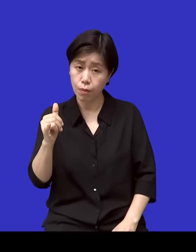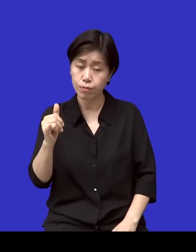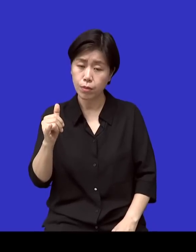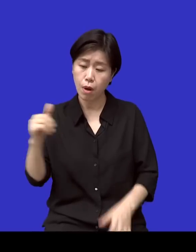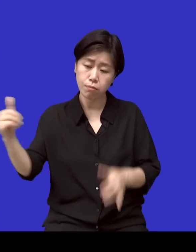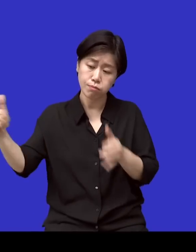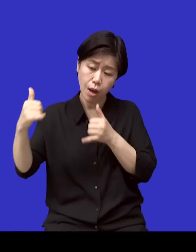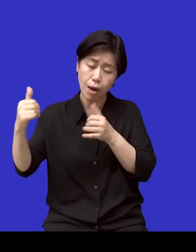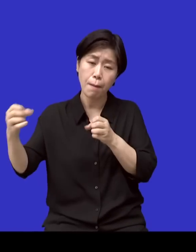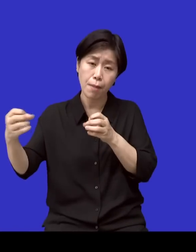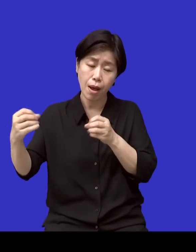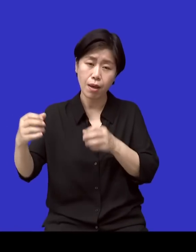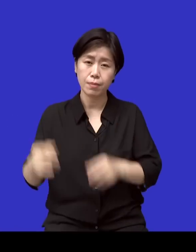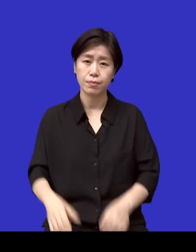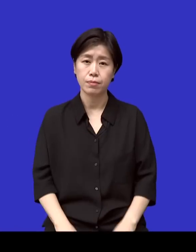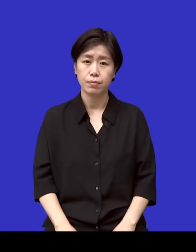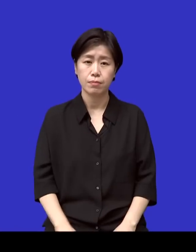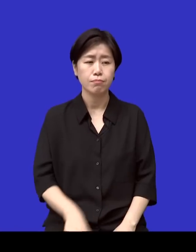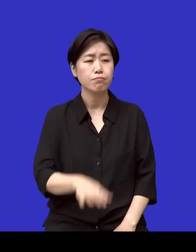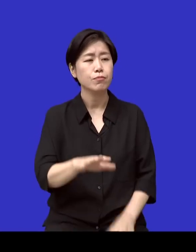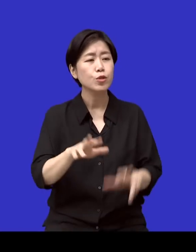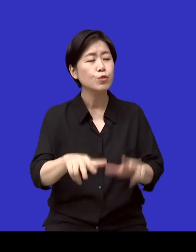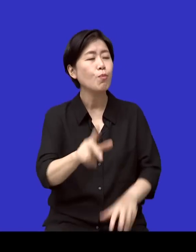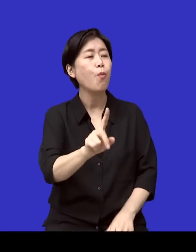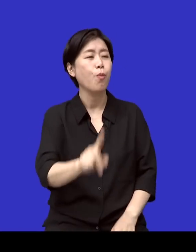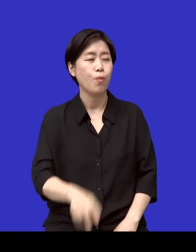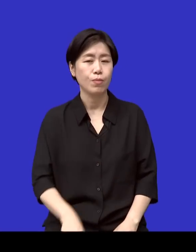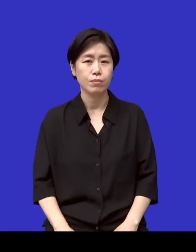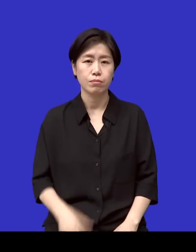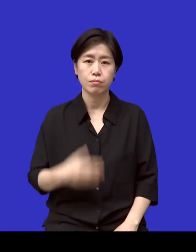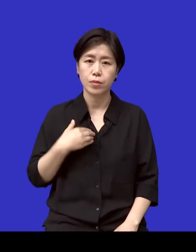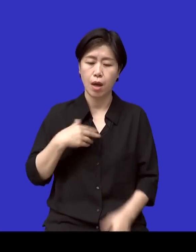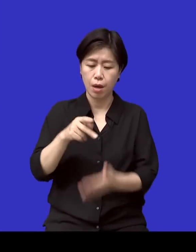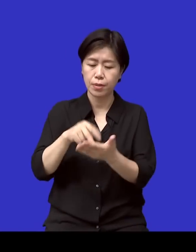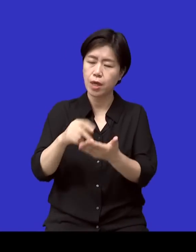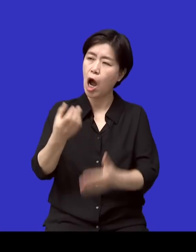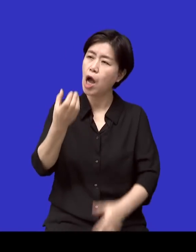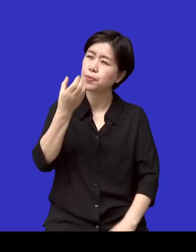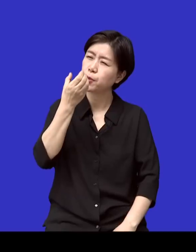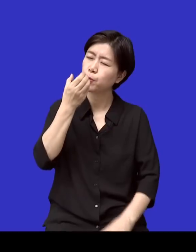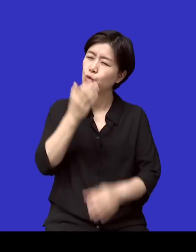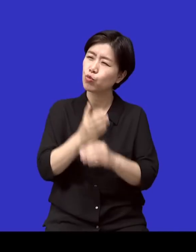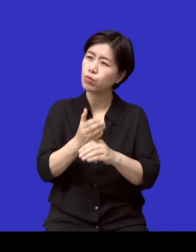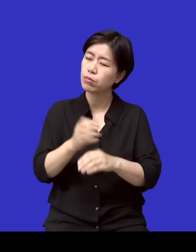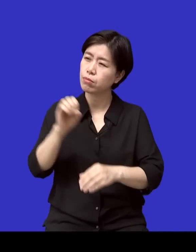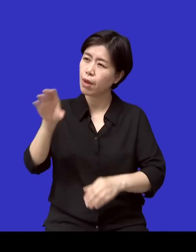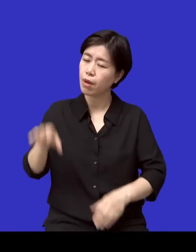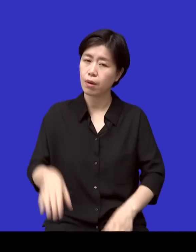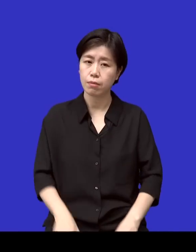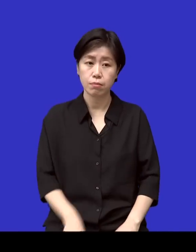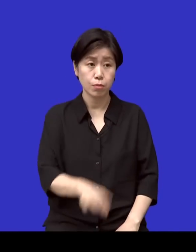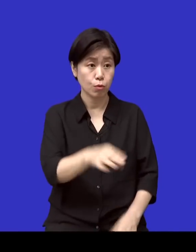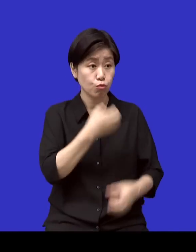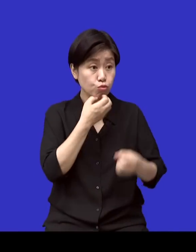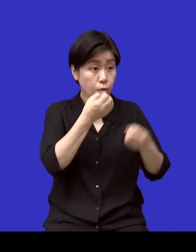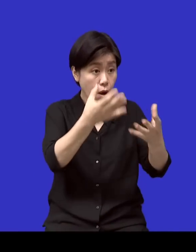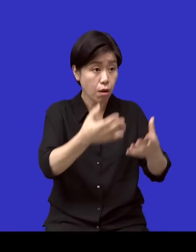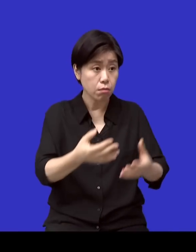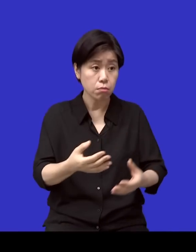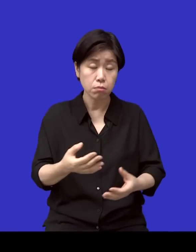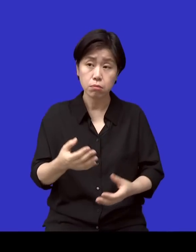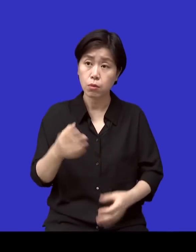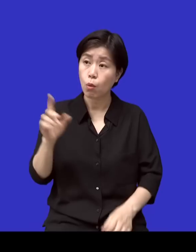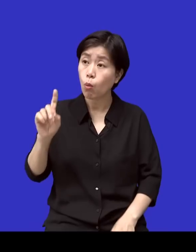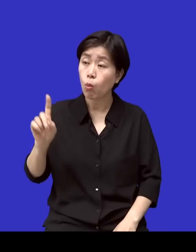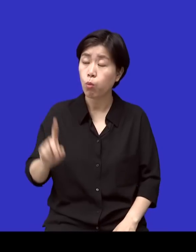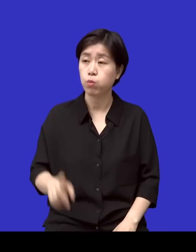예. 뭐해? 그래서 피자 먹고 있습니다. 그랬더니, 그래? 야 축하한다. 오. 그래서 제가 왜요? 무슨